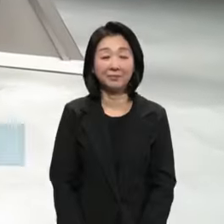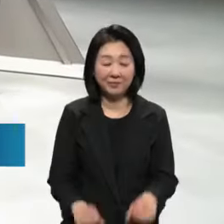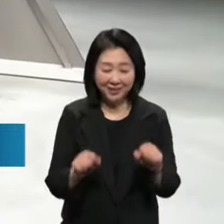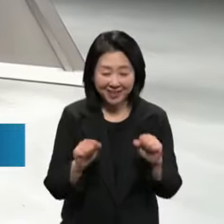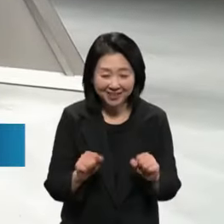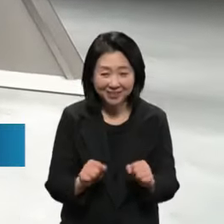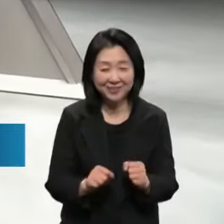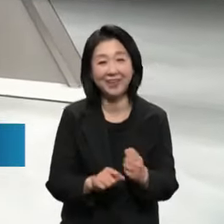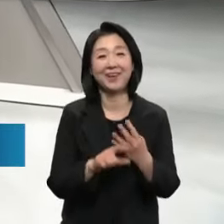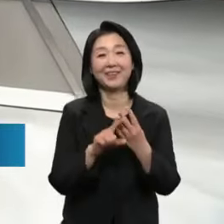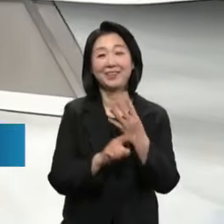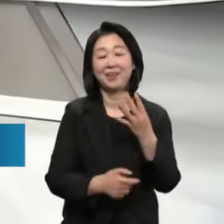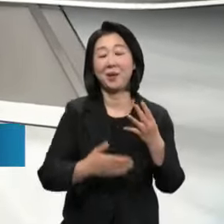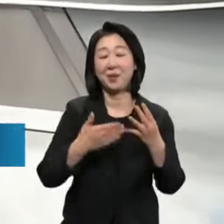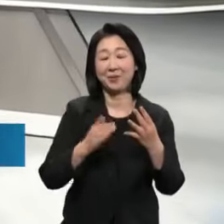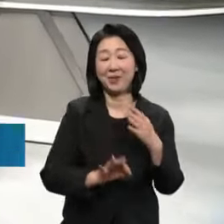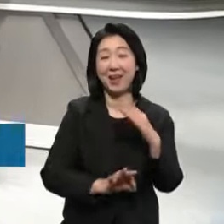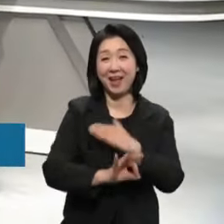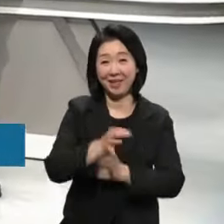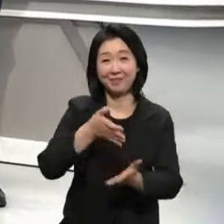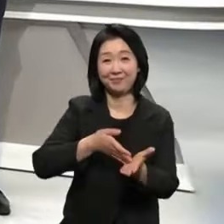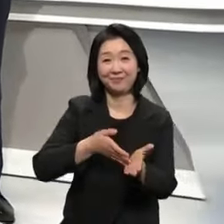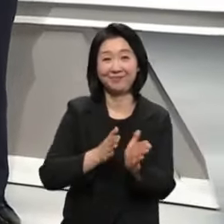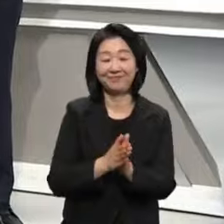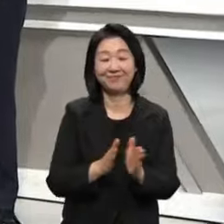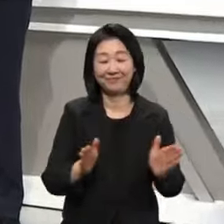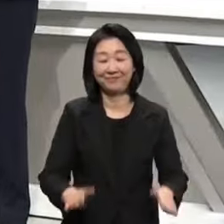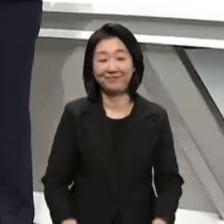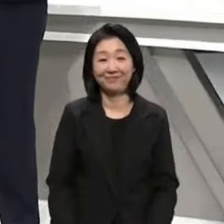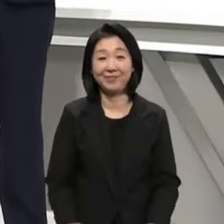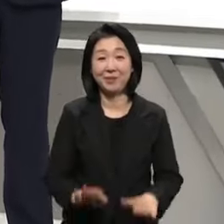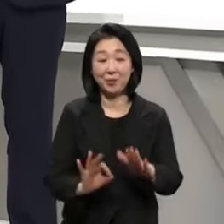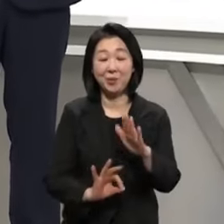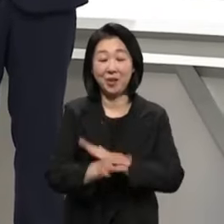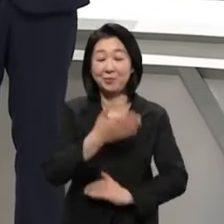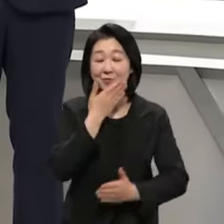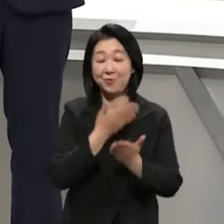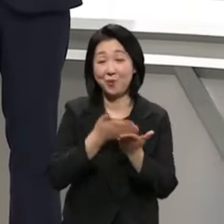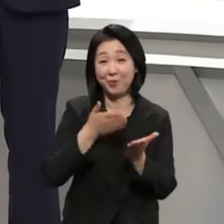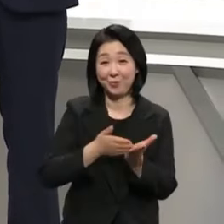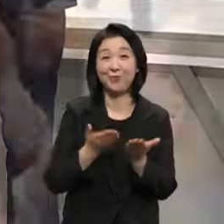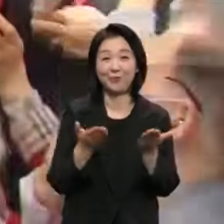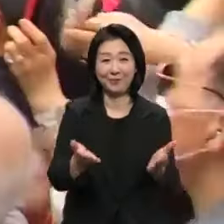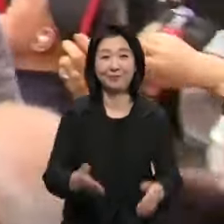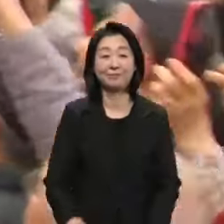시청자 여러분 안녕하십니까. 4월 9일 JTBC 아침엔을 시작합니다. 먼저 오늘 아침 주요 뉴스입니다.